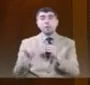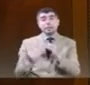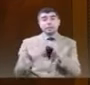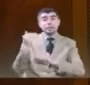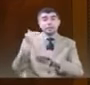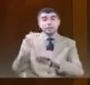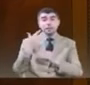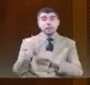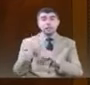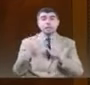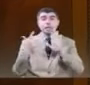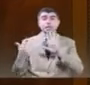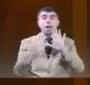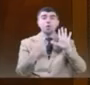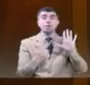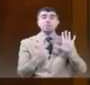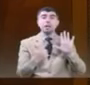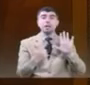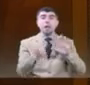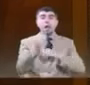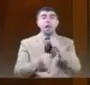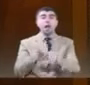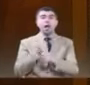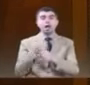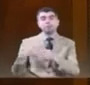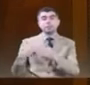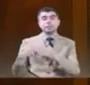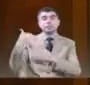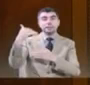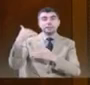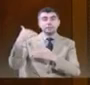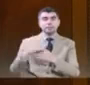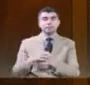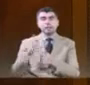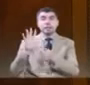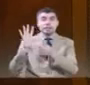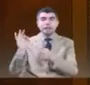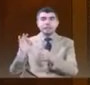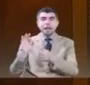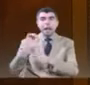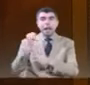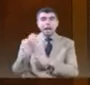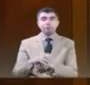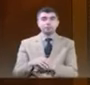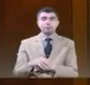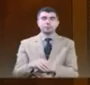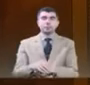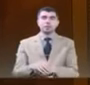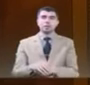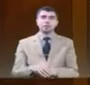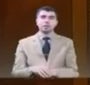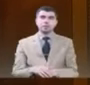الاحاله على التقاعد الى 77 سنه. الا بغينا نحيدوا الاجراءات الاخرى خصنا نردوها 77 سنه فقط من 60. ايوا اش نقول